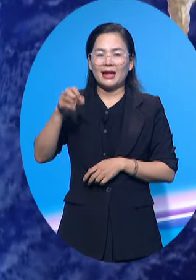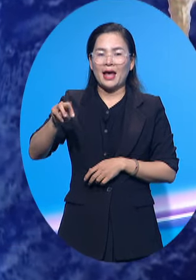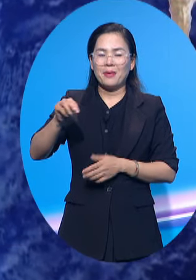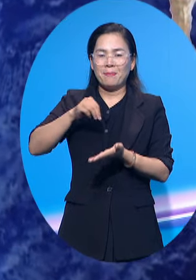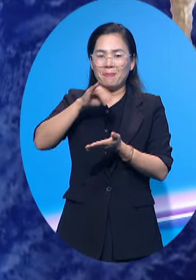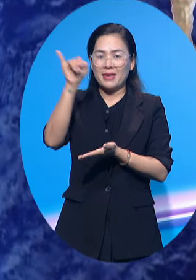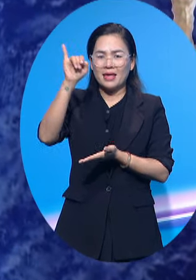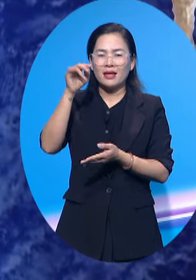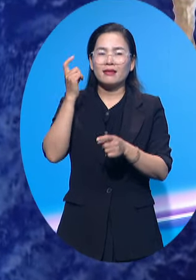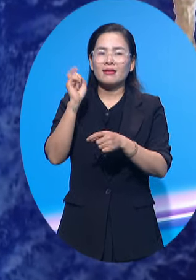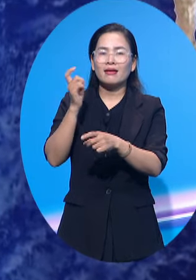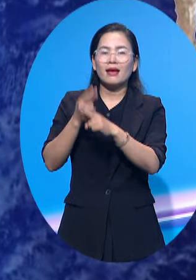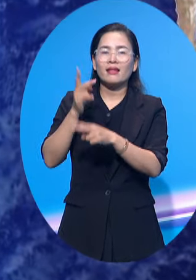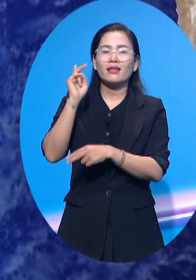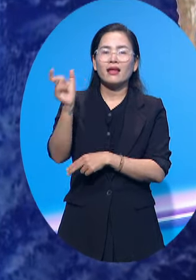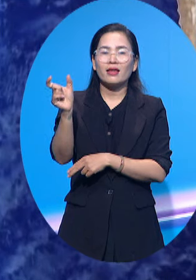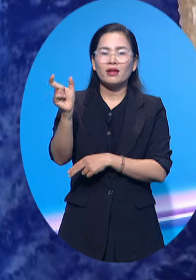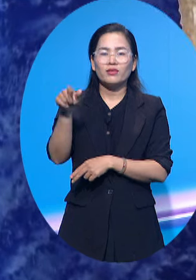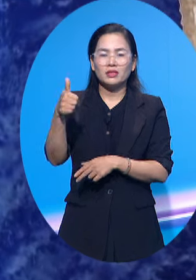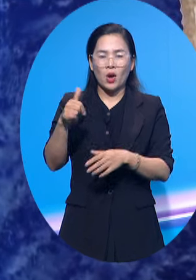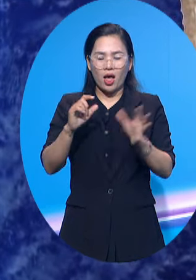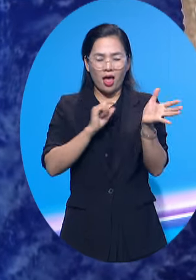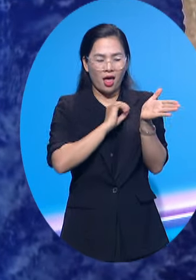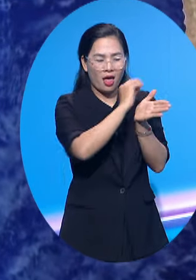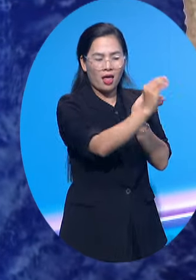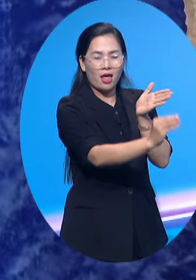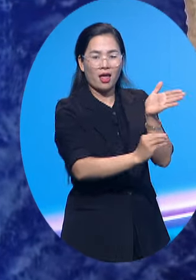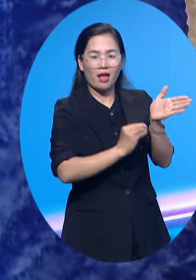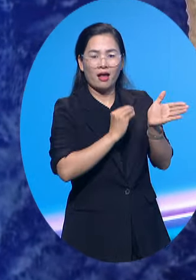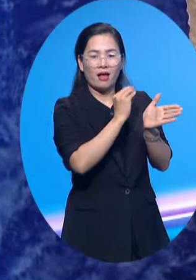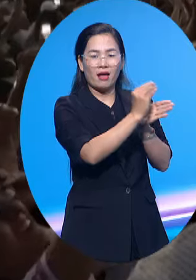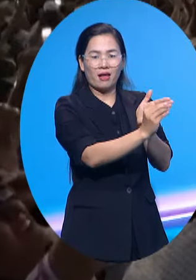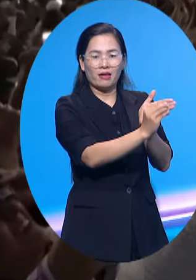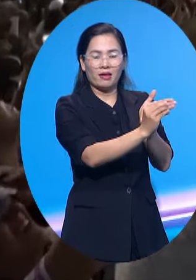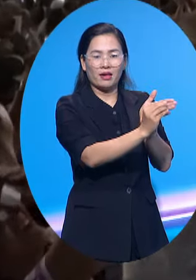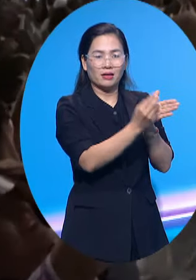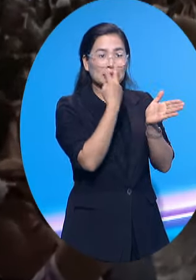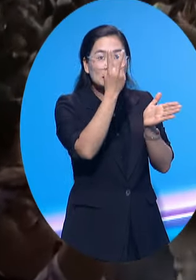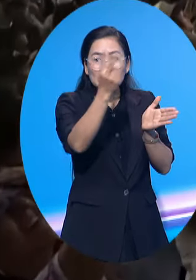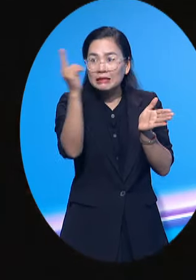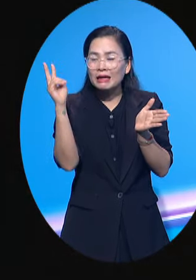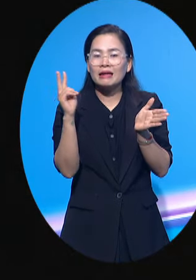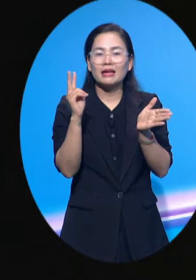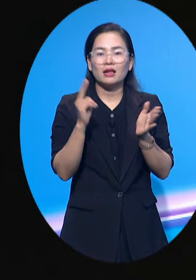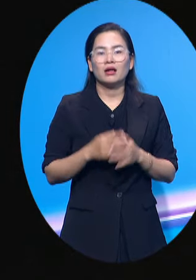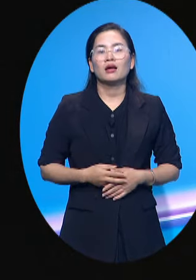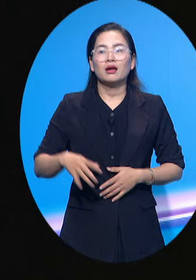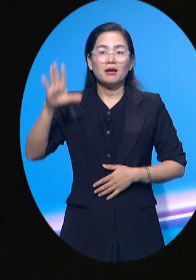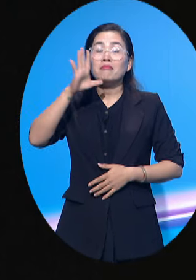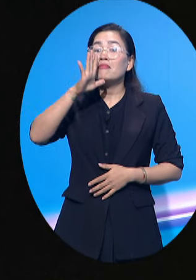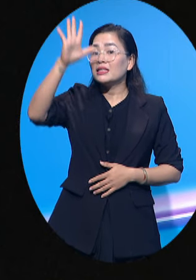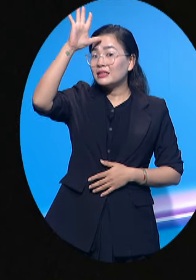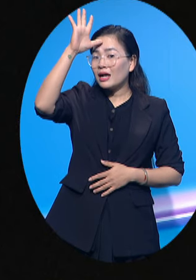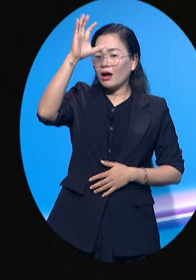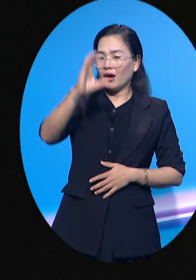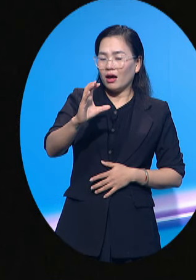trời ở một số nơi tại Mexico, 15 bang của Mỹ và phía đông Canada. Trong thời gian nhật thực, mặt trăng nằm thẳng hàng ở giữa trái đất và